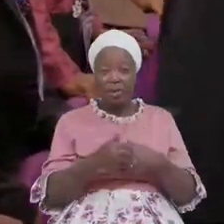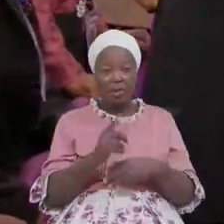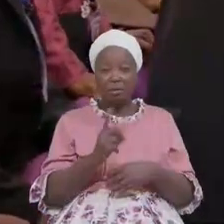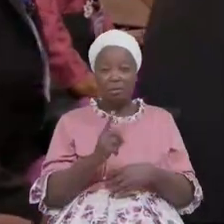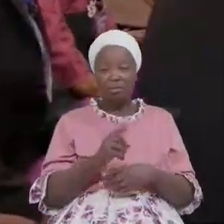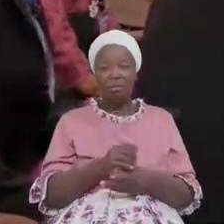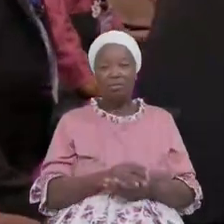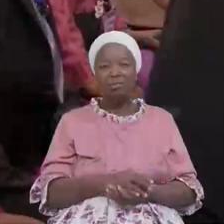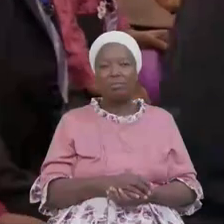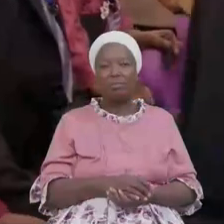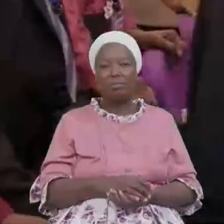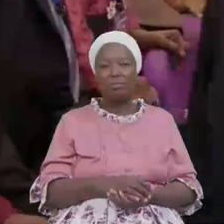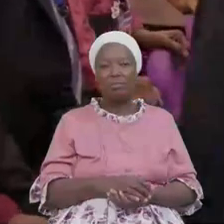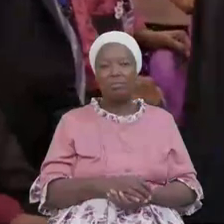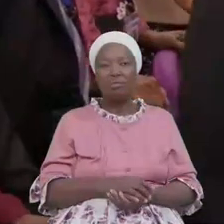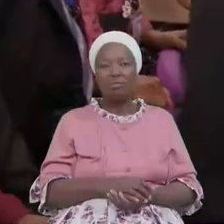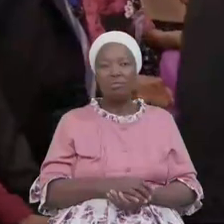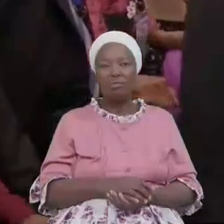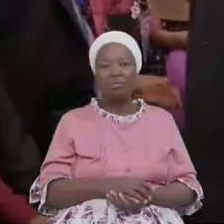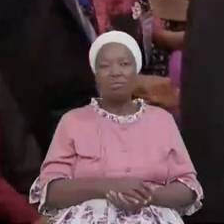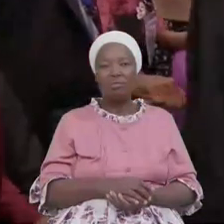On ne cherche pas à se venger.